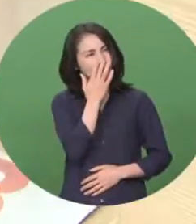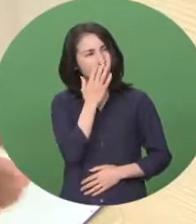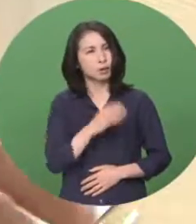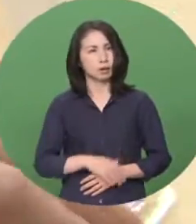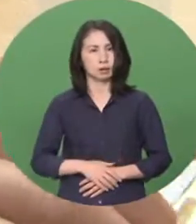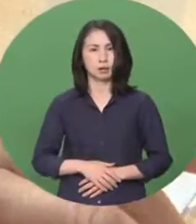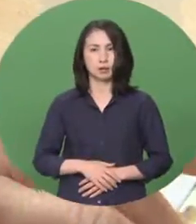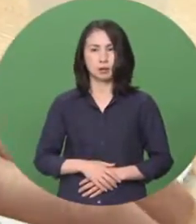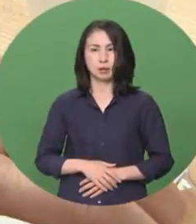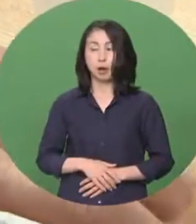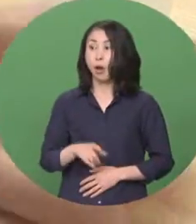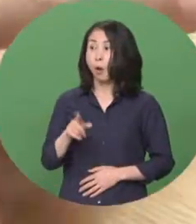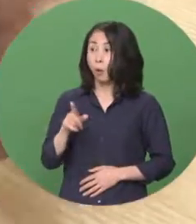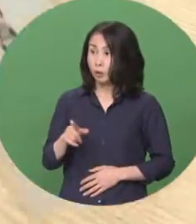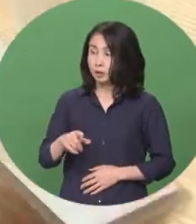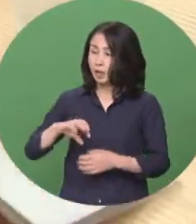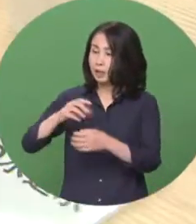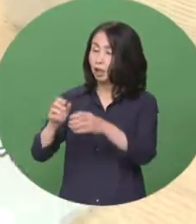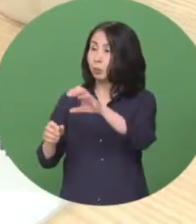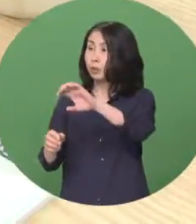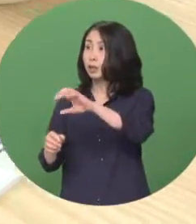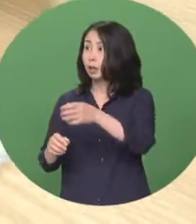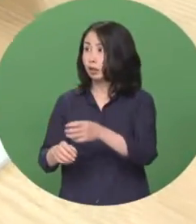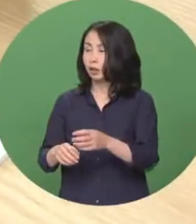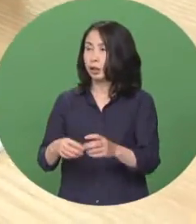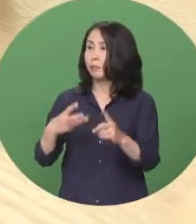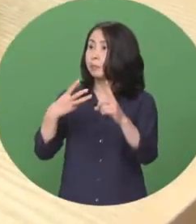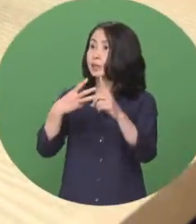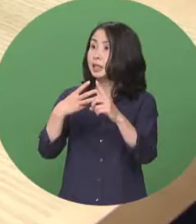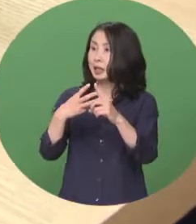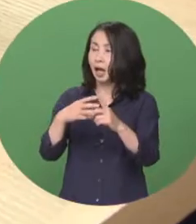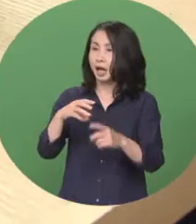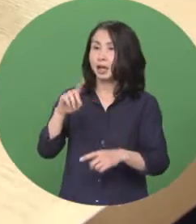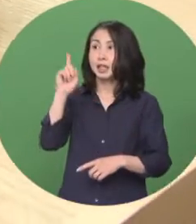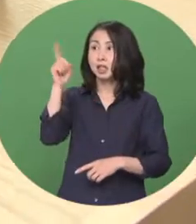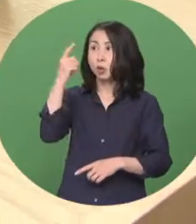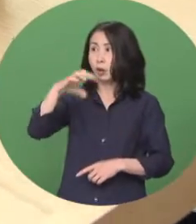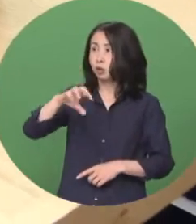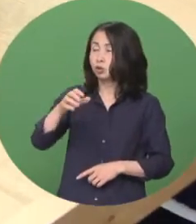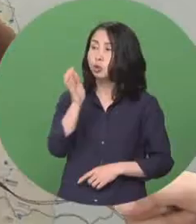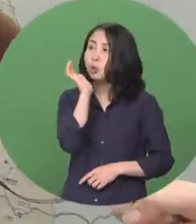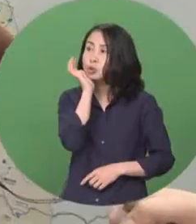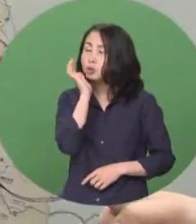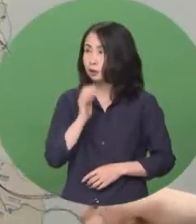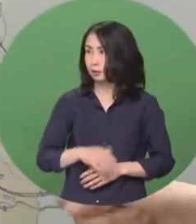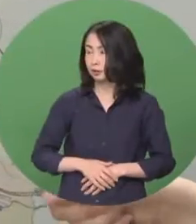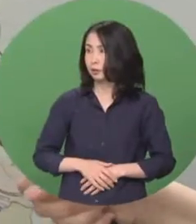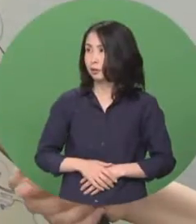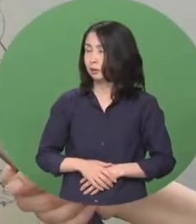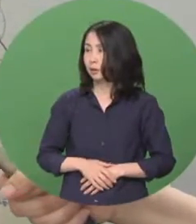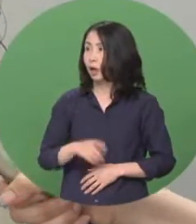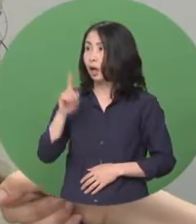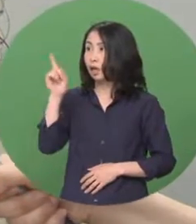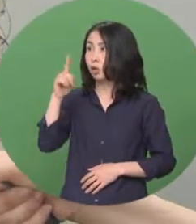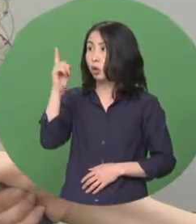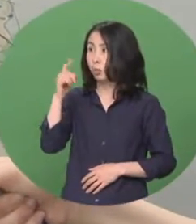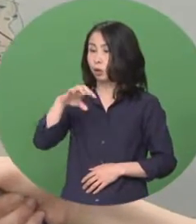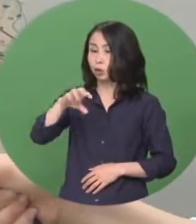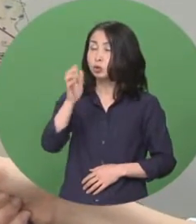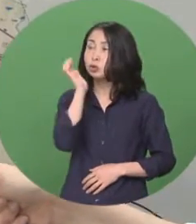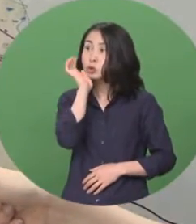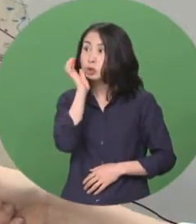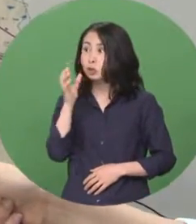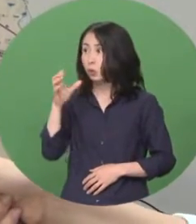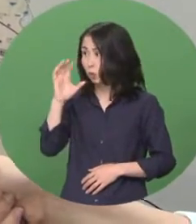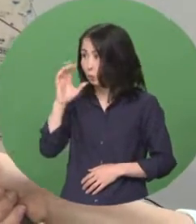こちらが市販のミネラルウォーターで、 B が生駒の水道水なんです。生駒市の水道水って飲まれたこと